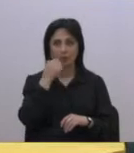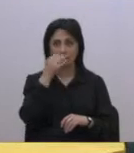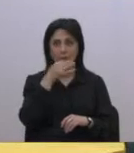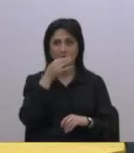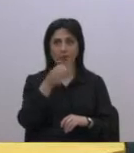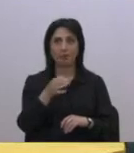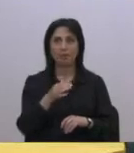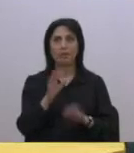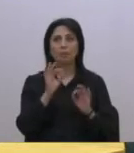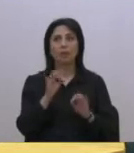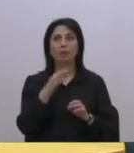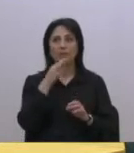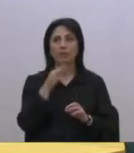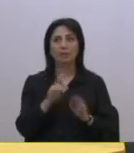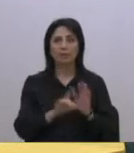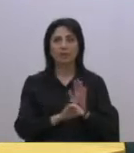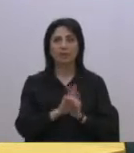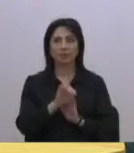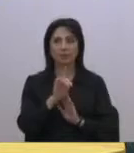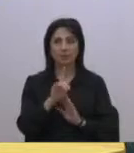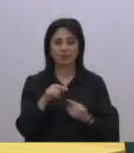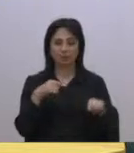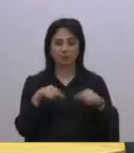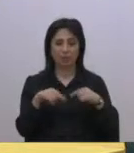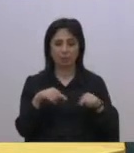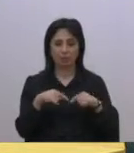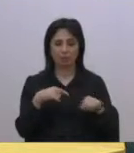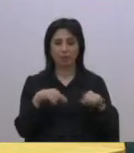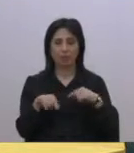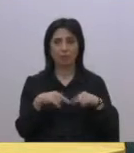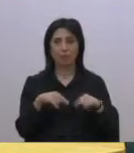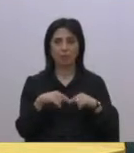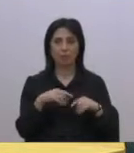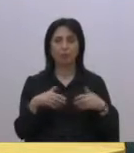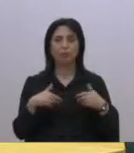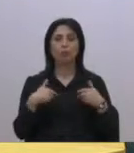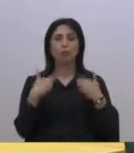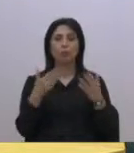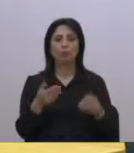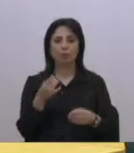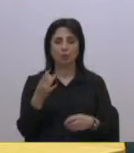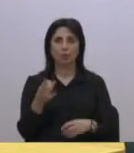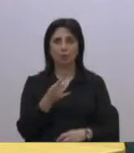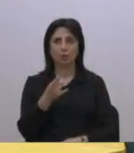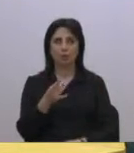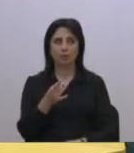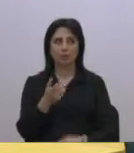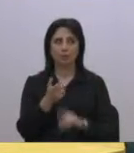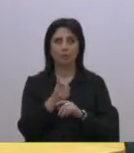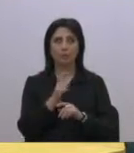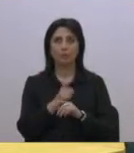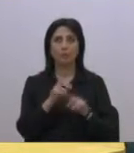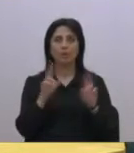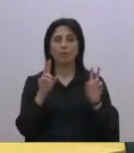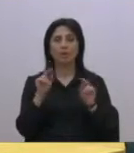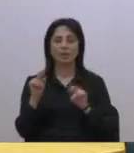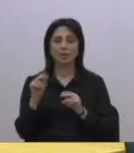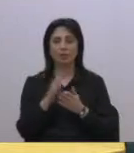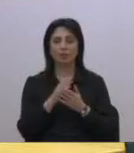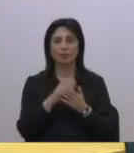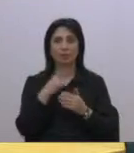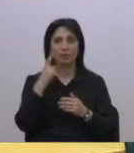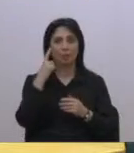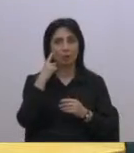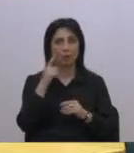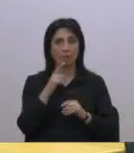და მართალითაც მინდა დავიწყო ფეხბურთით. ფეხბურთით მოგილოცოთ კიდევ ერთხელ. ძალიან ბედნიერები ვართ და მე მგონი